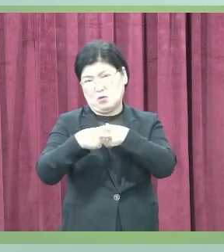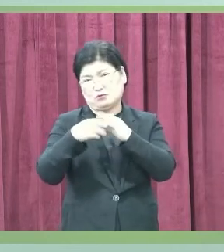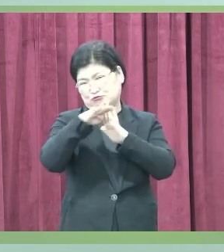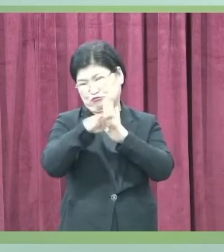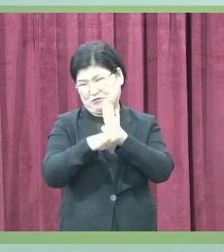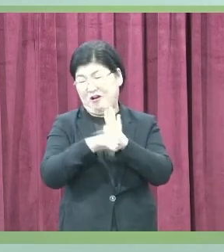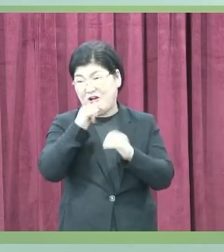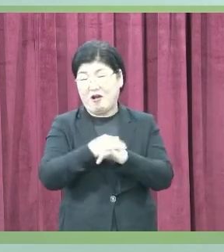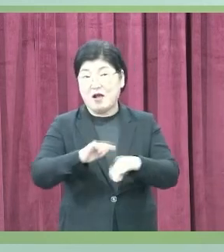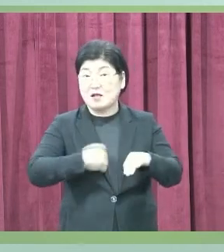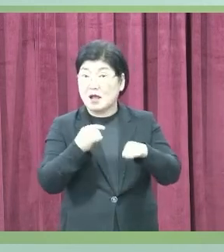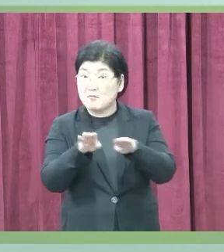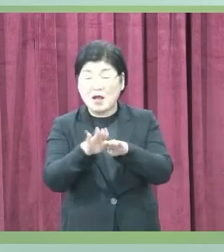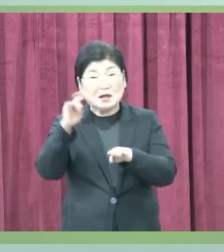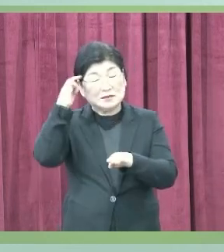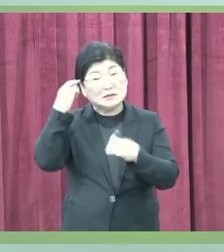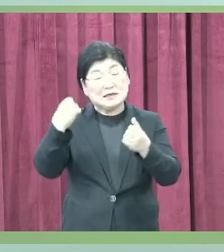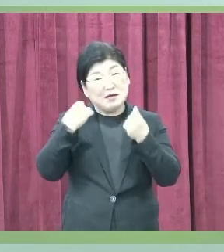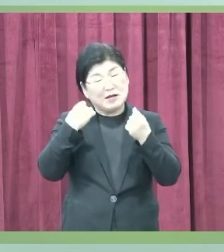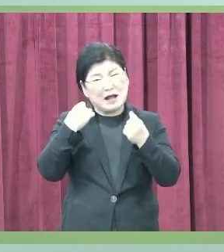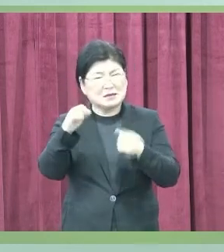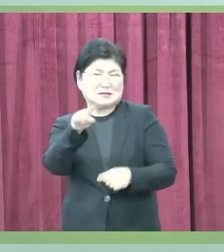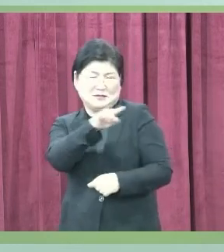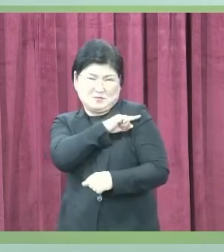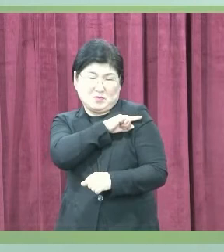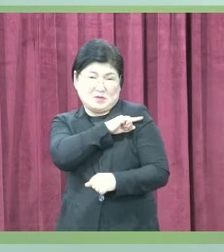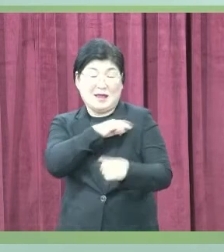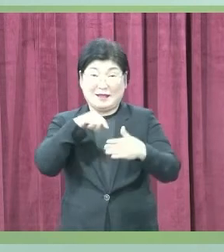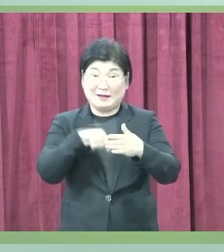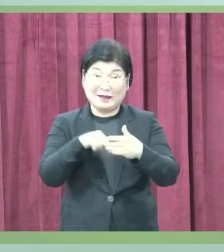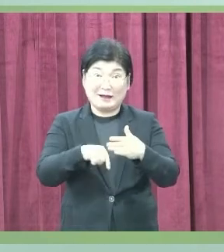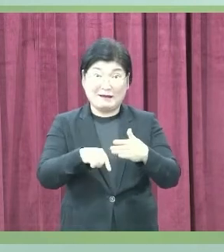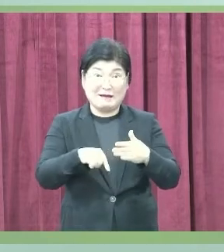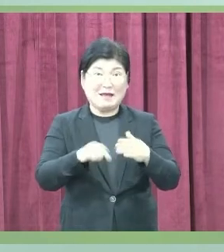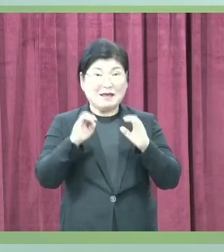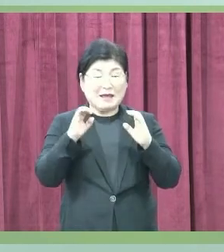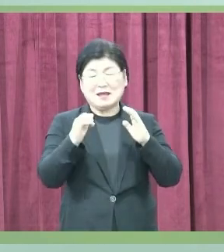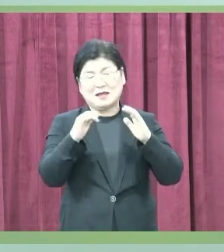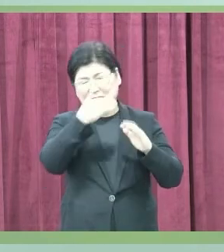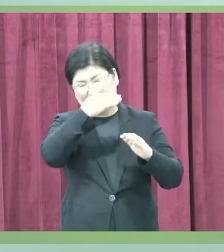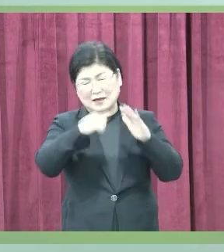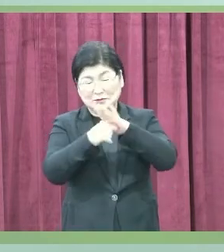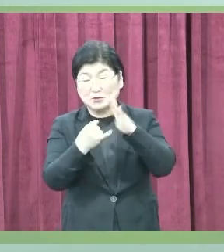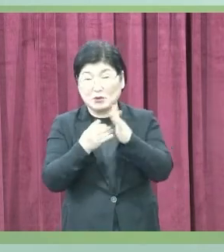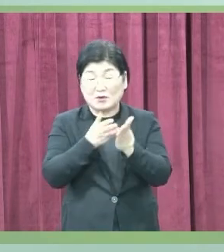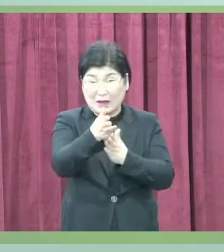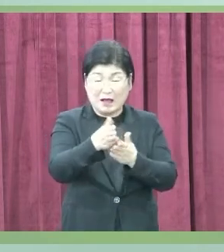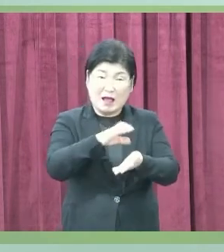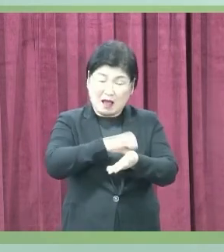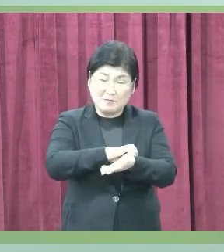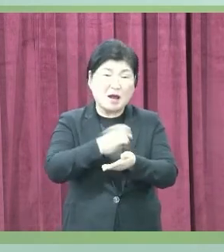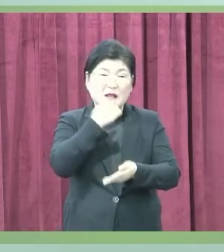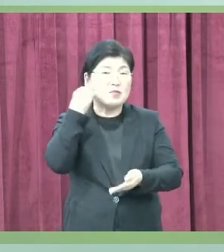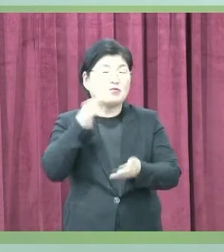나타났습니다. 자폐는 정신건강의학과가 1등이고요. 그 다음에 내과, 소아청소년과, 한방, 이비인후과 순서로